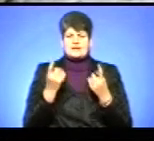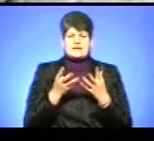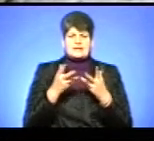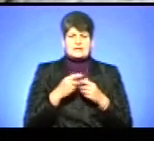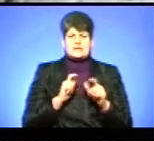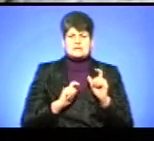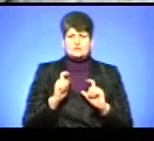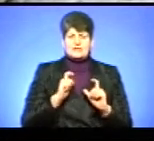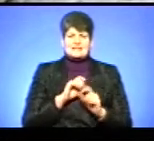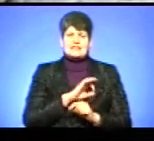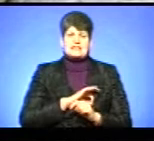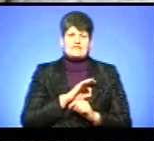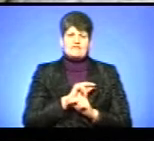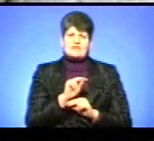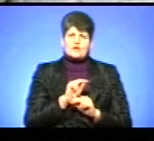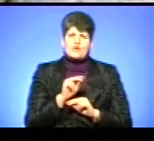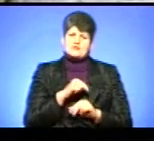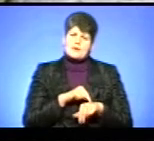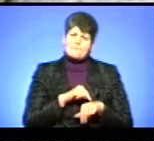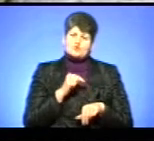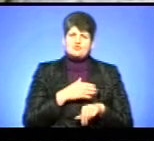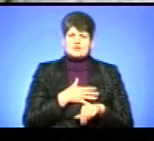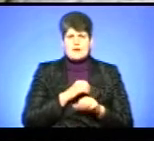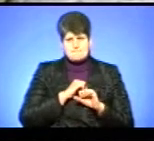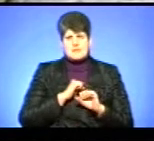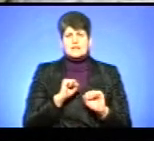які виховуються певні і почуття, і патріотизм, і